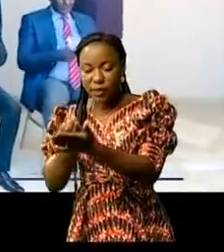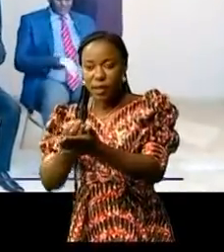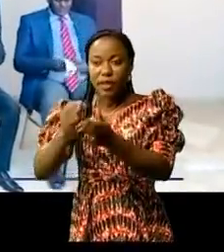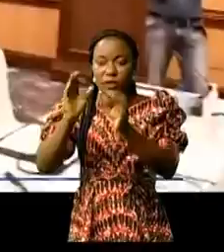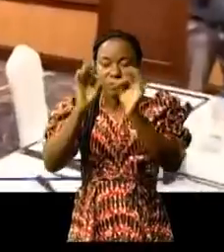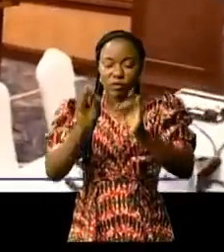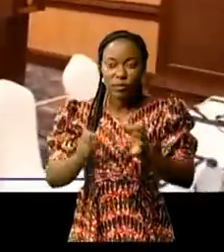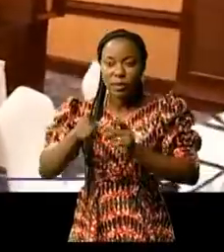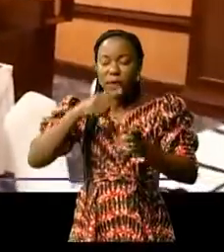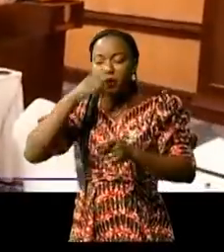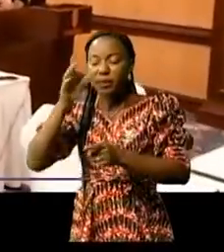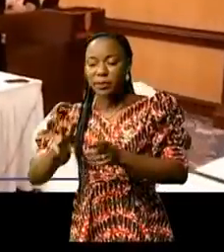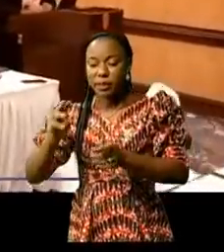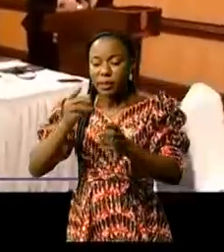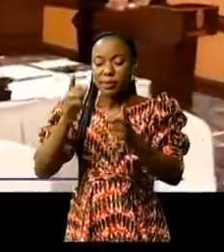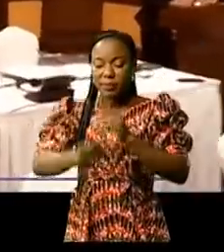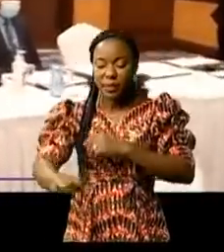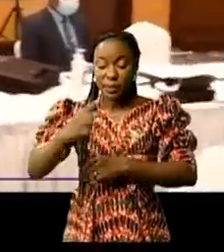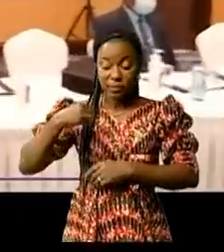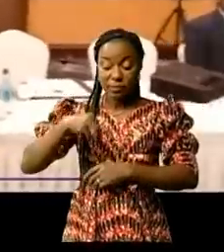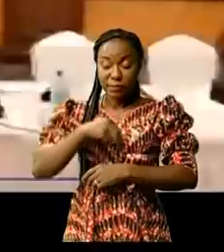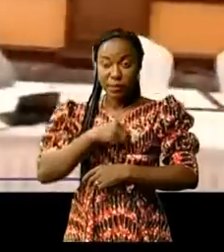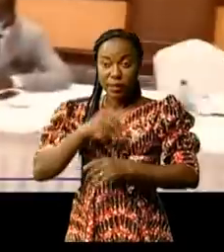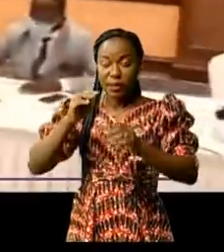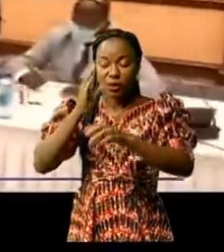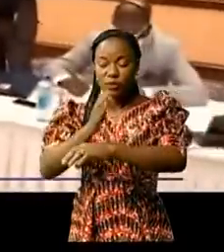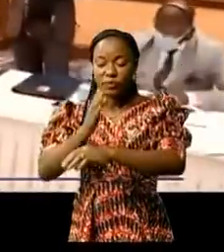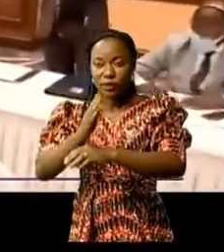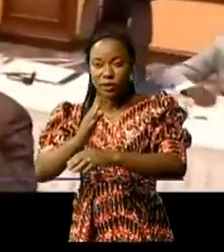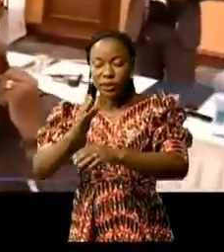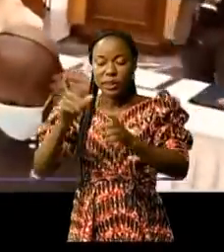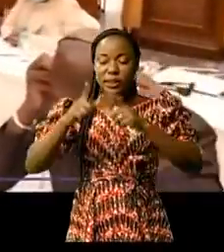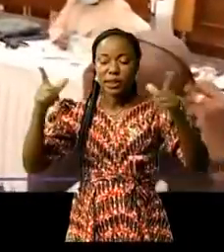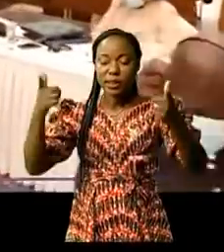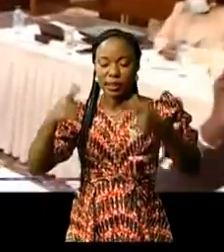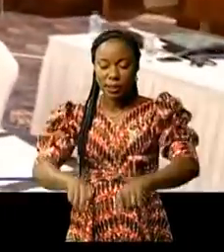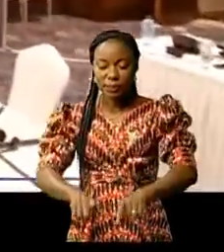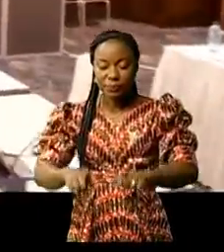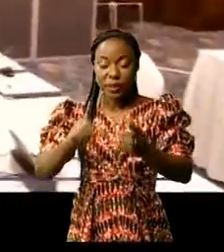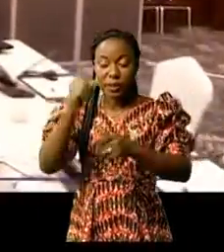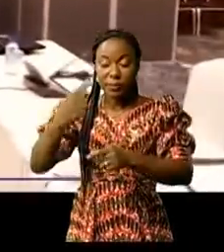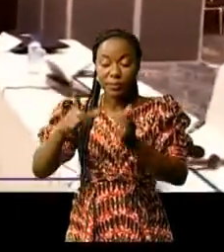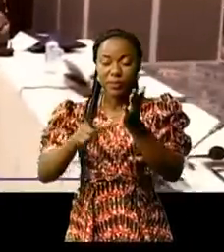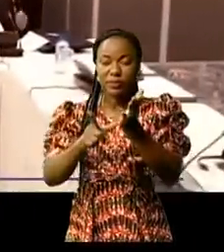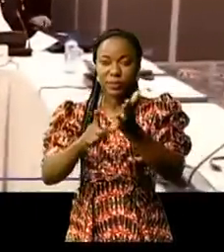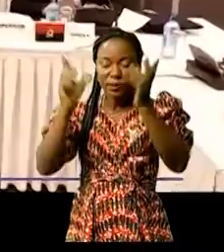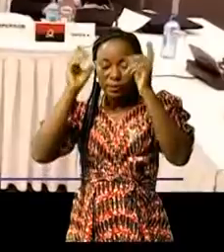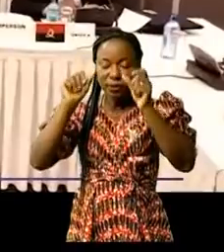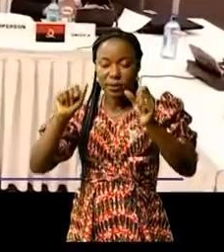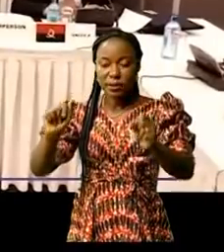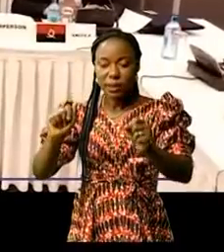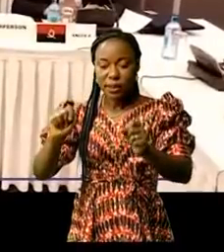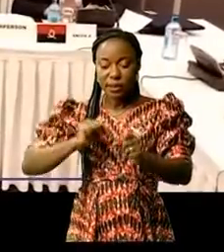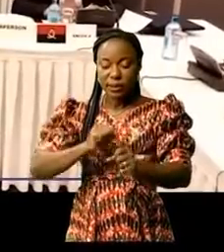des pays membres de la conférence internationale sur la région des grands lacs le premier vice président du sénat congolais et du monde est là qu en